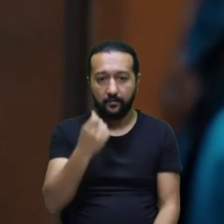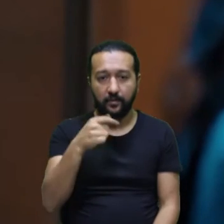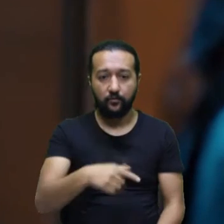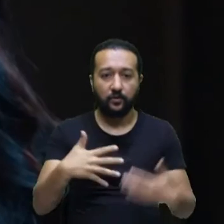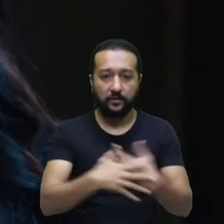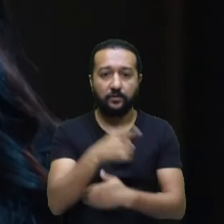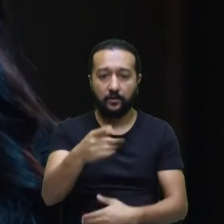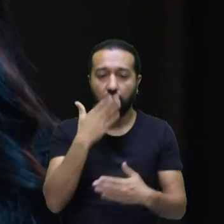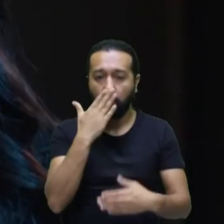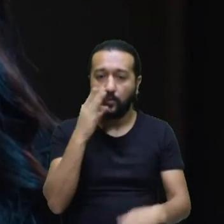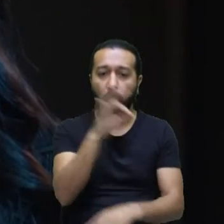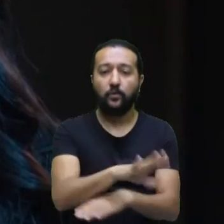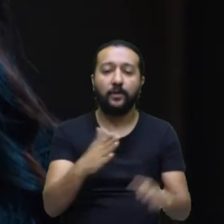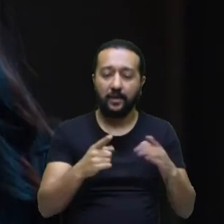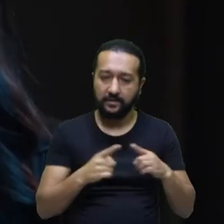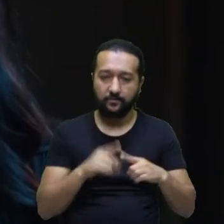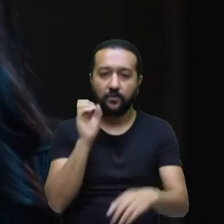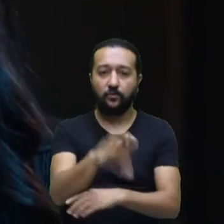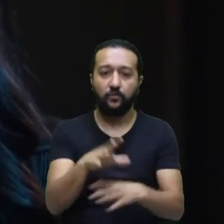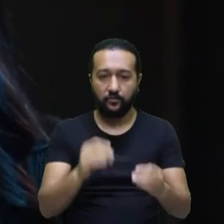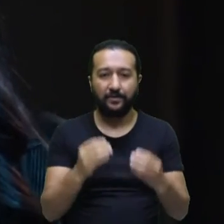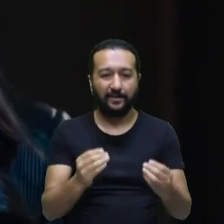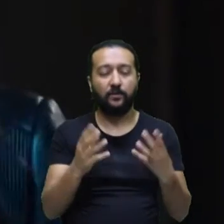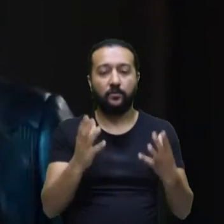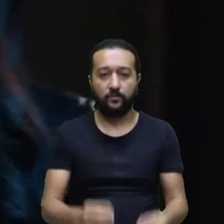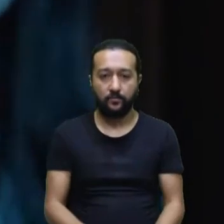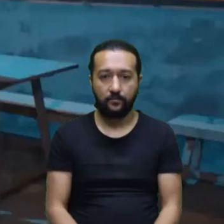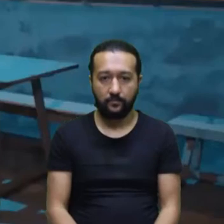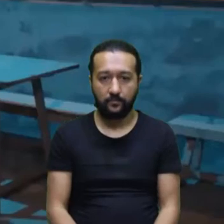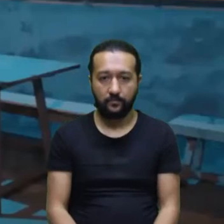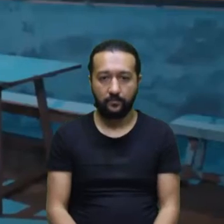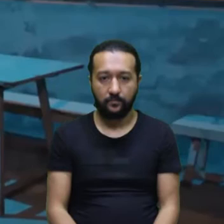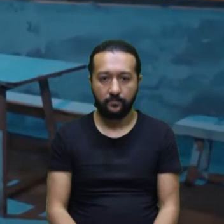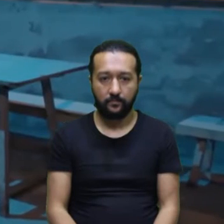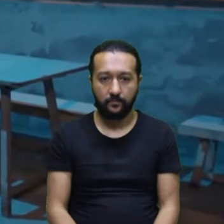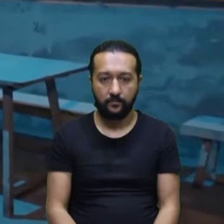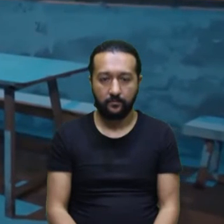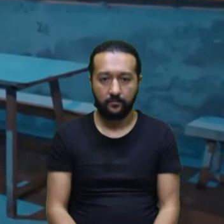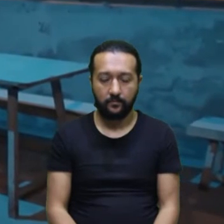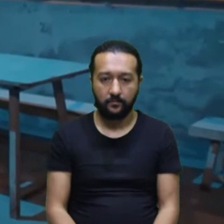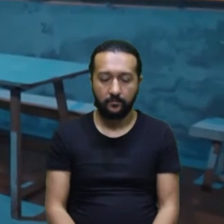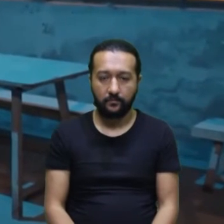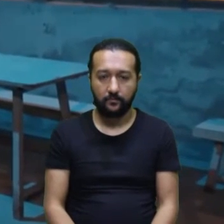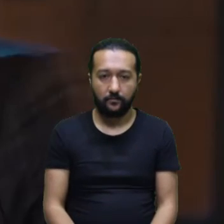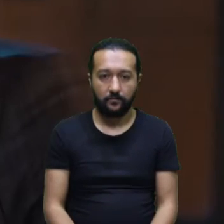Para bu gece sen okula ulaşmadan hesabında olacak. İyi olur. Çantayı da aldı, gidiyor.